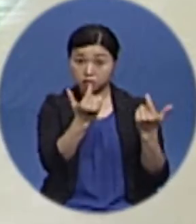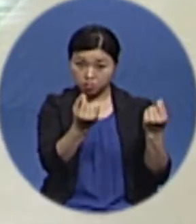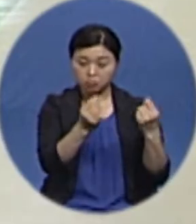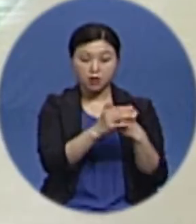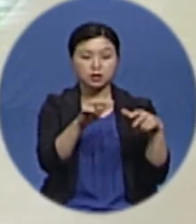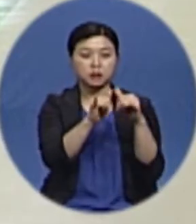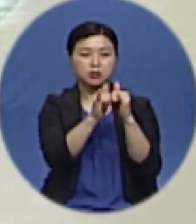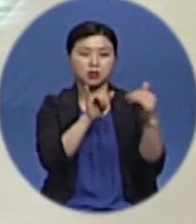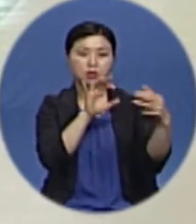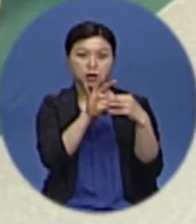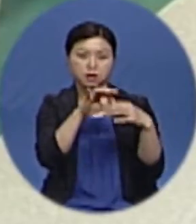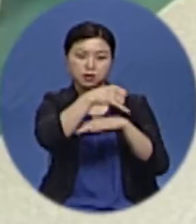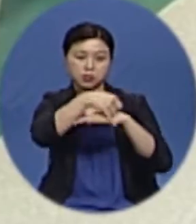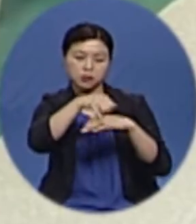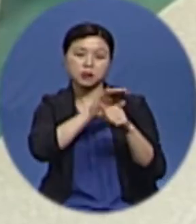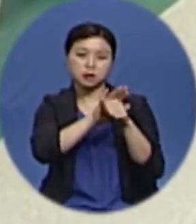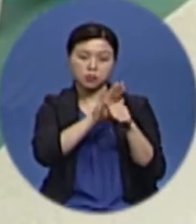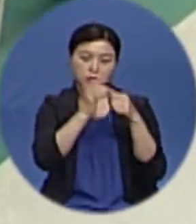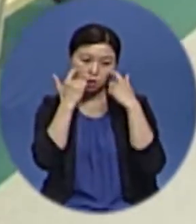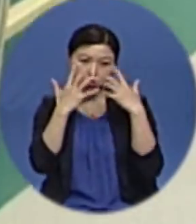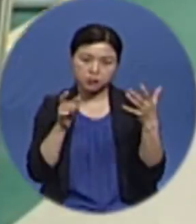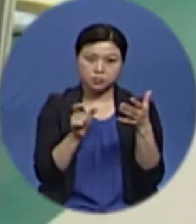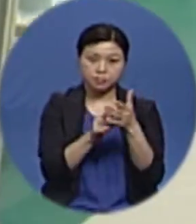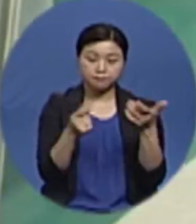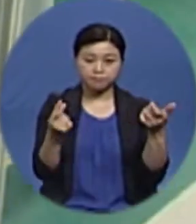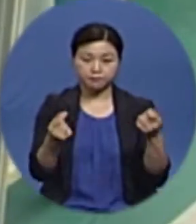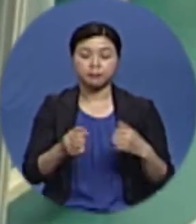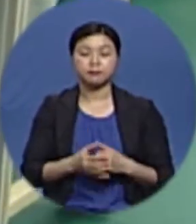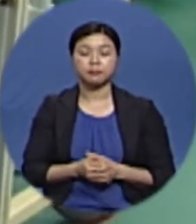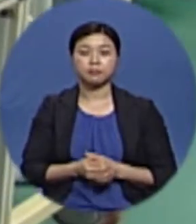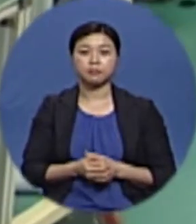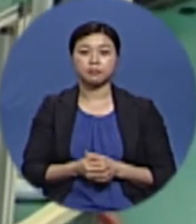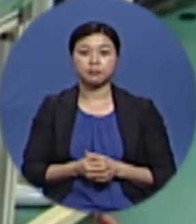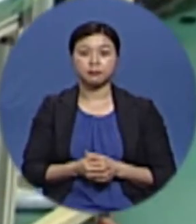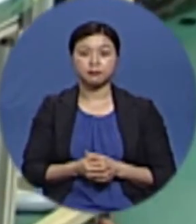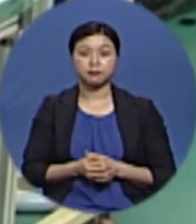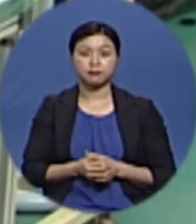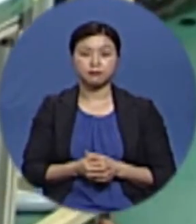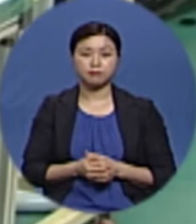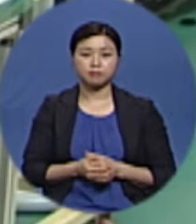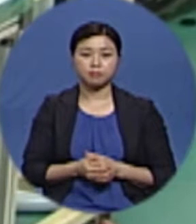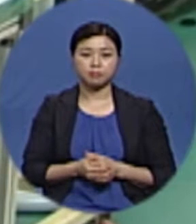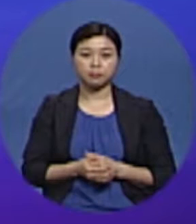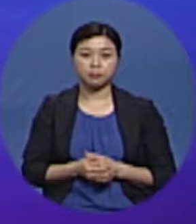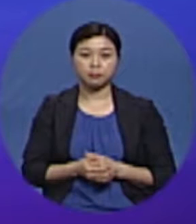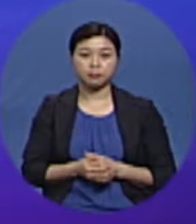대한 디자인 지원을 명시했습니다. 복지TV 뉴스 김한겸입니다.